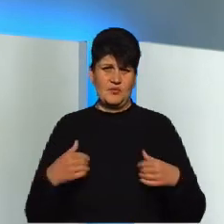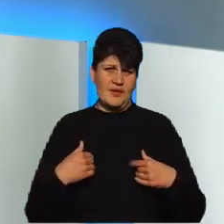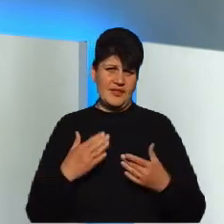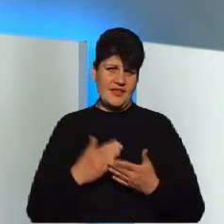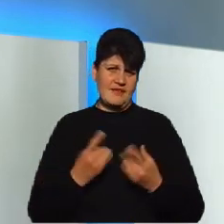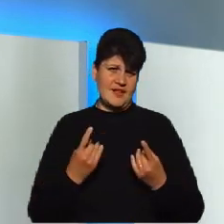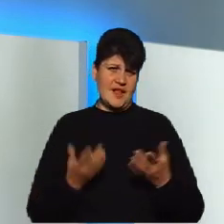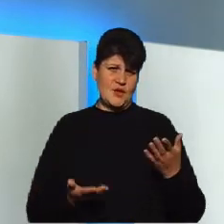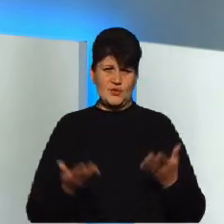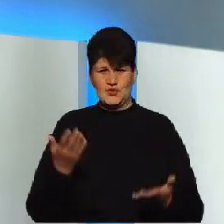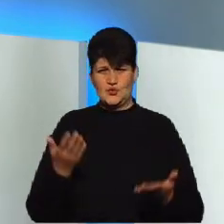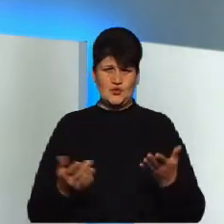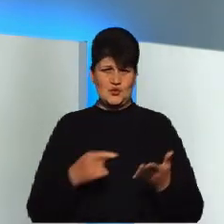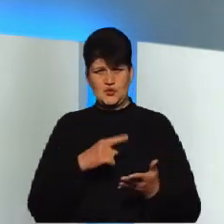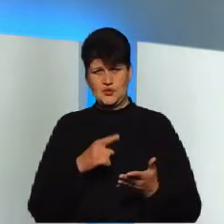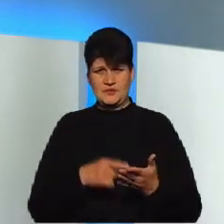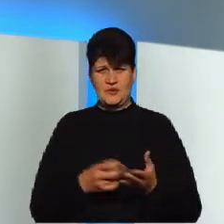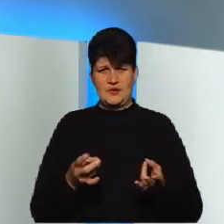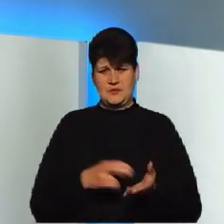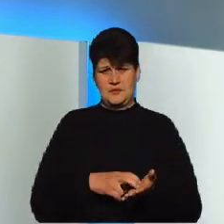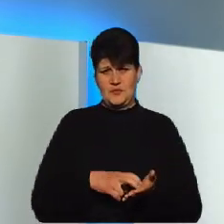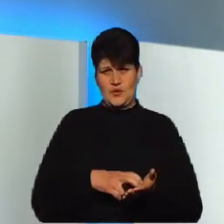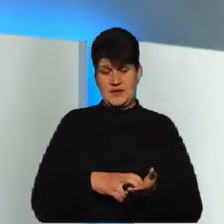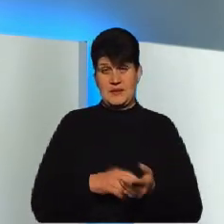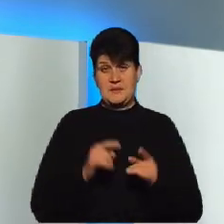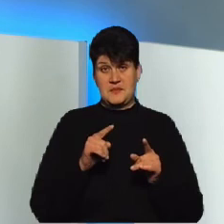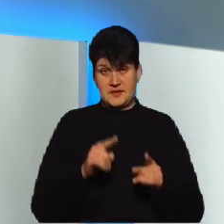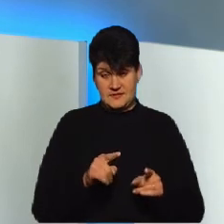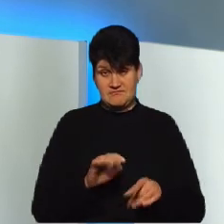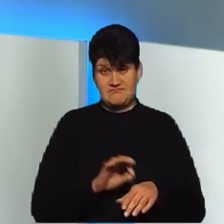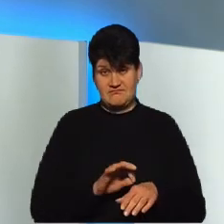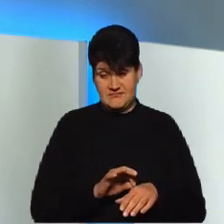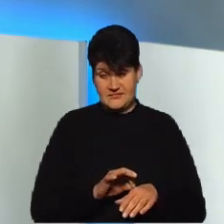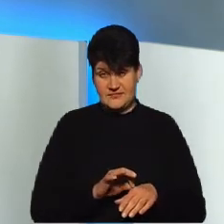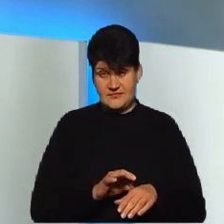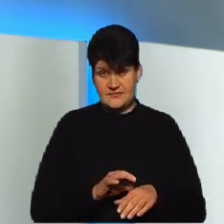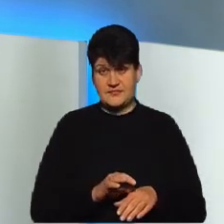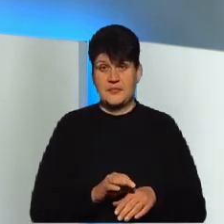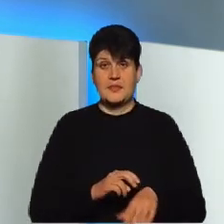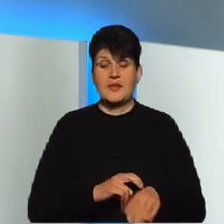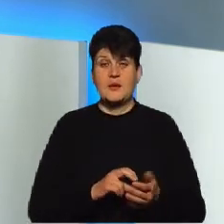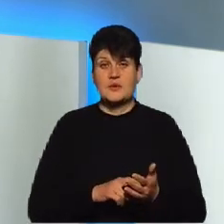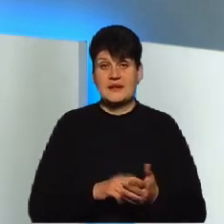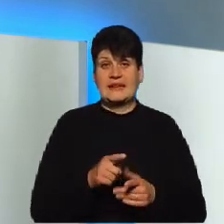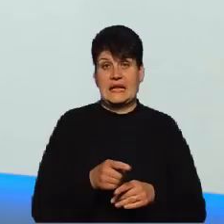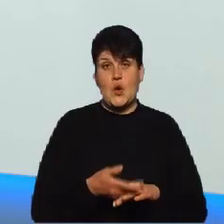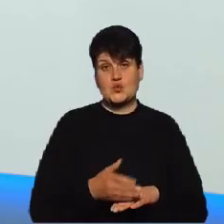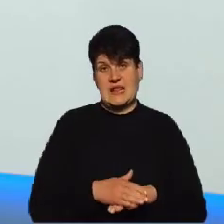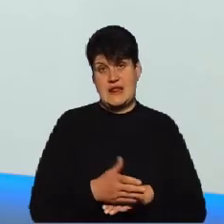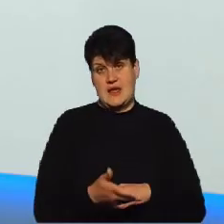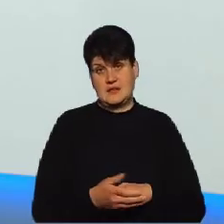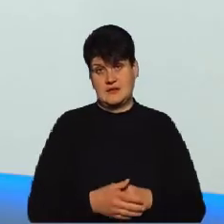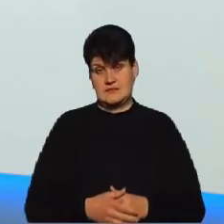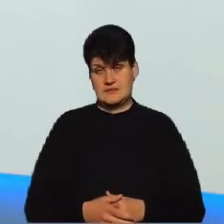що варто побоюватися при такій патології саме з таких ускладнень.